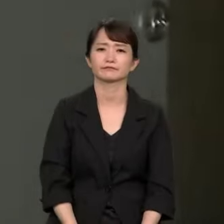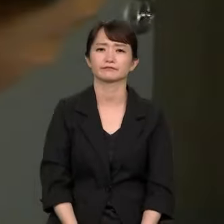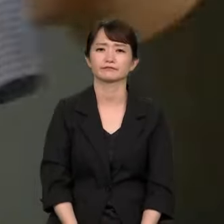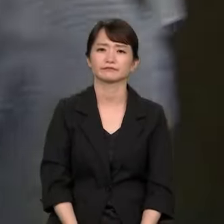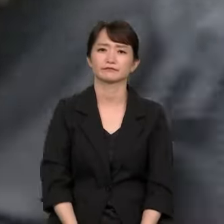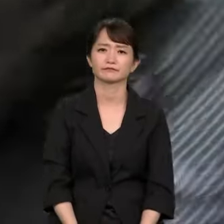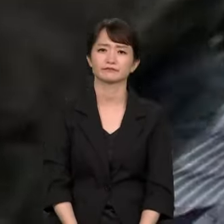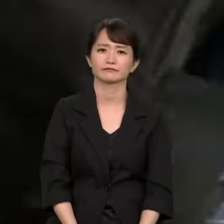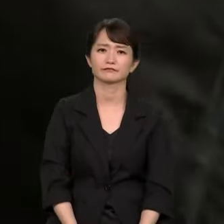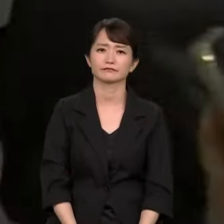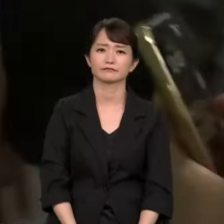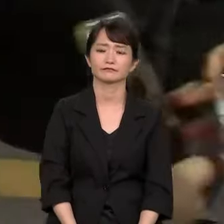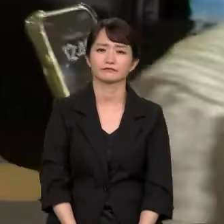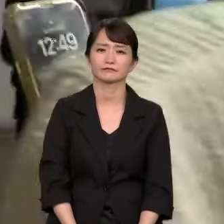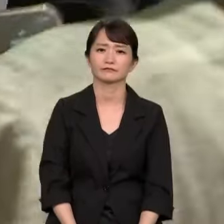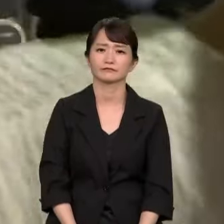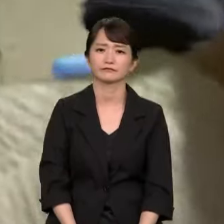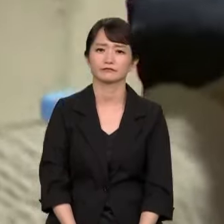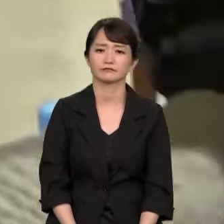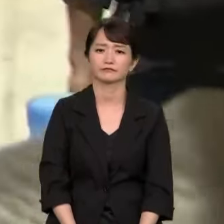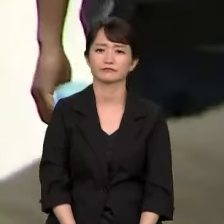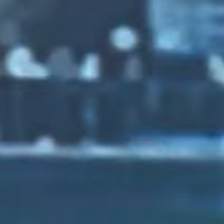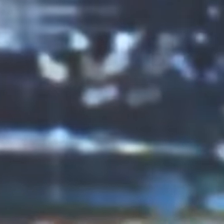JTBC 정혜성입니다.